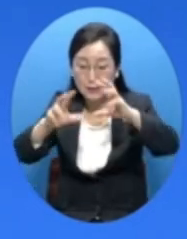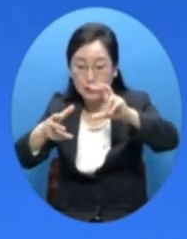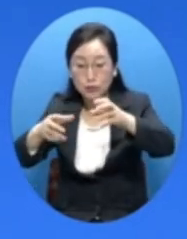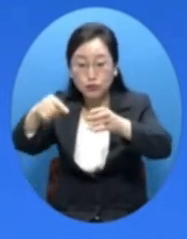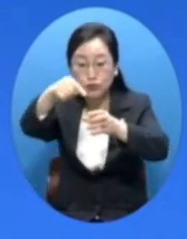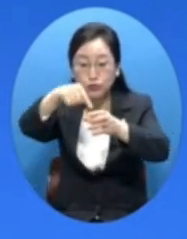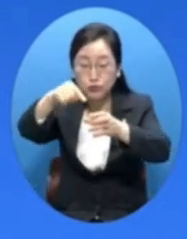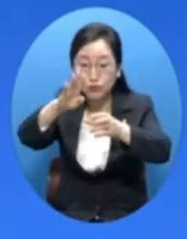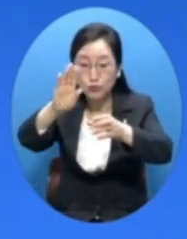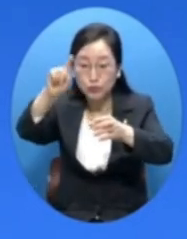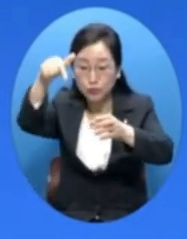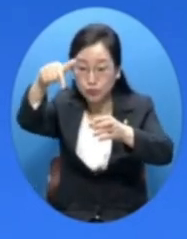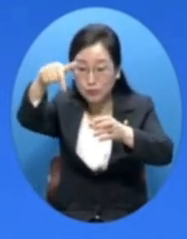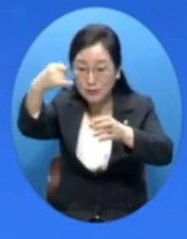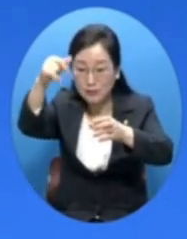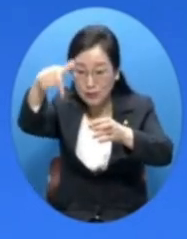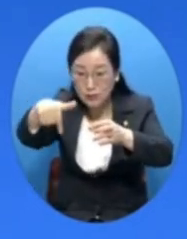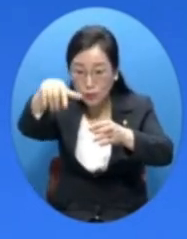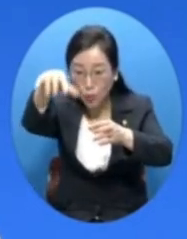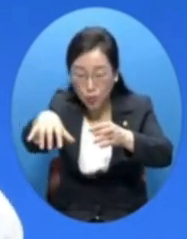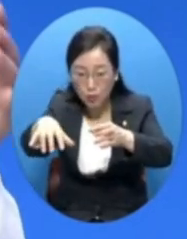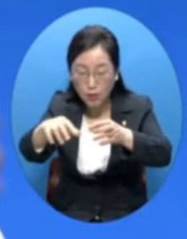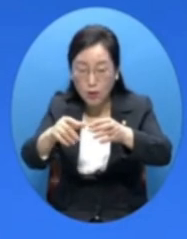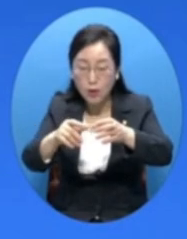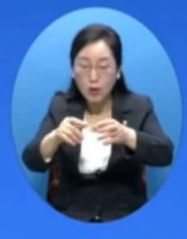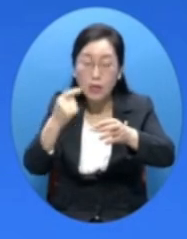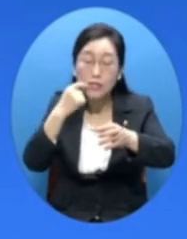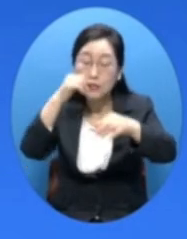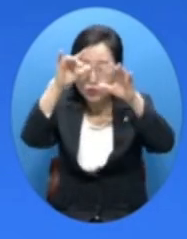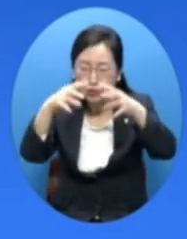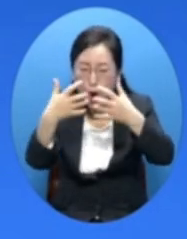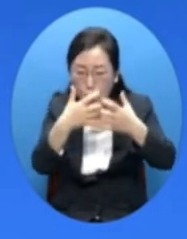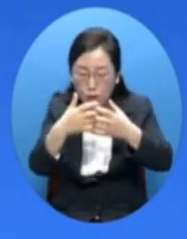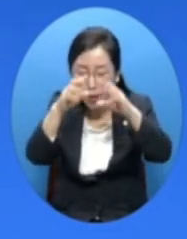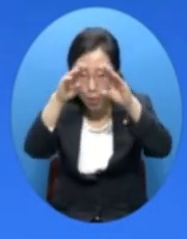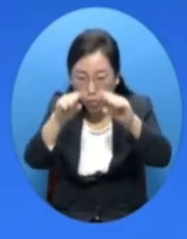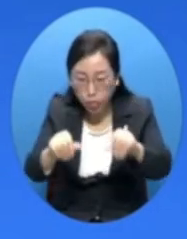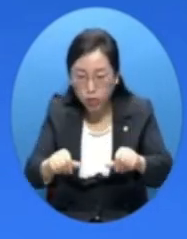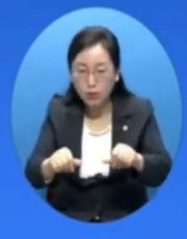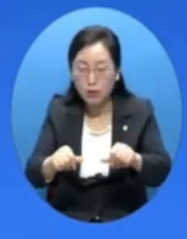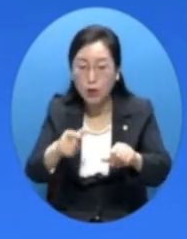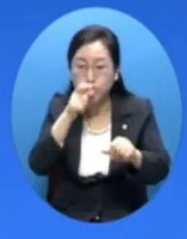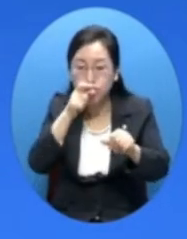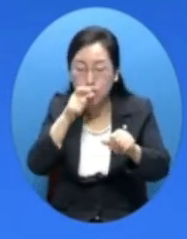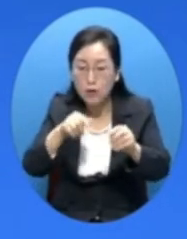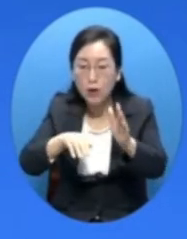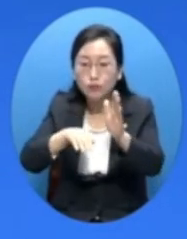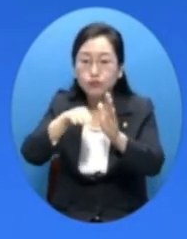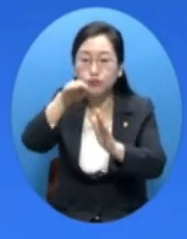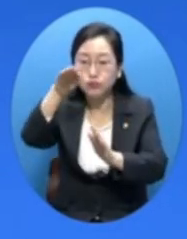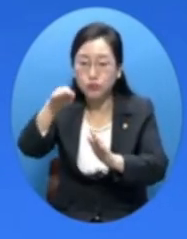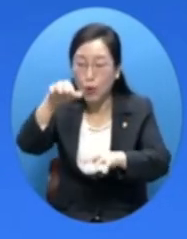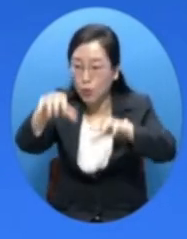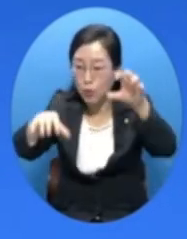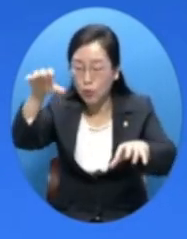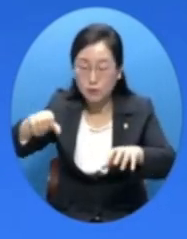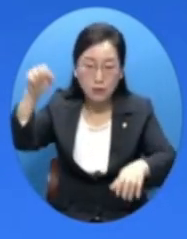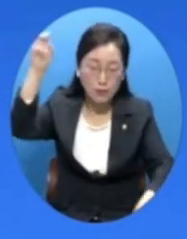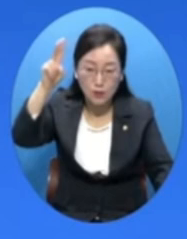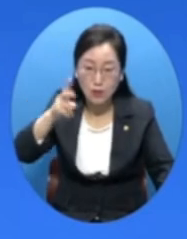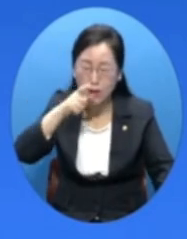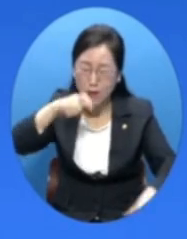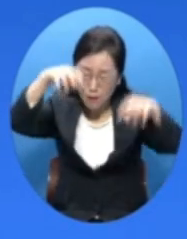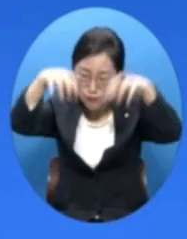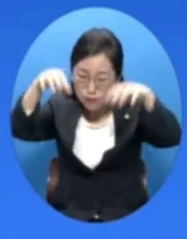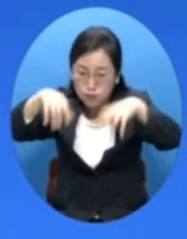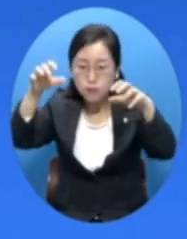바다의 해면이 수위가 높아가고 또 기후변화로 말미암아 곳곳에 큰 물난리가 나기도 하고 또